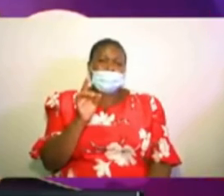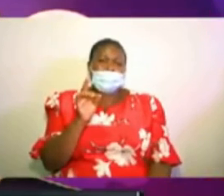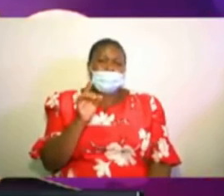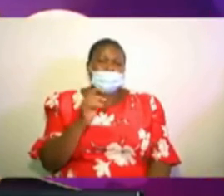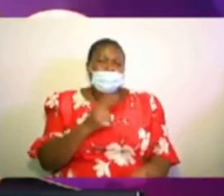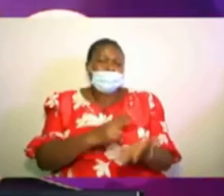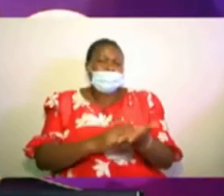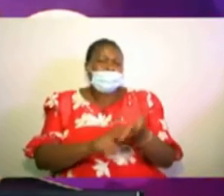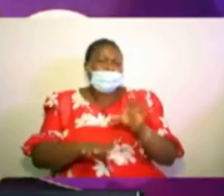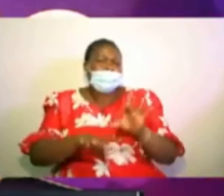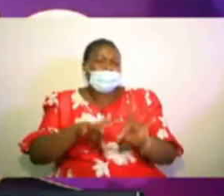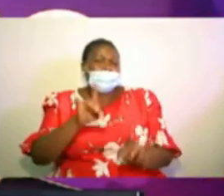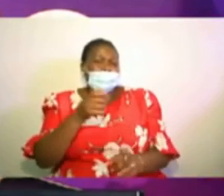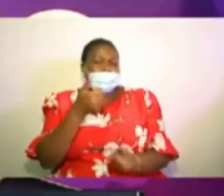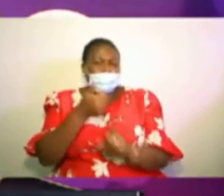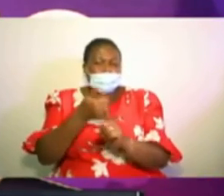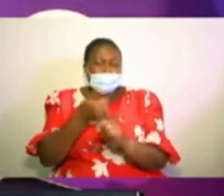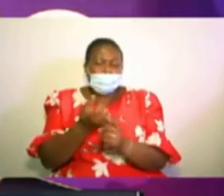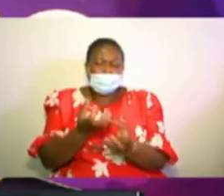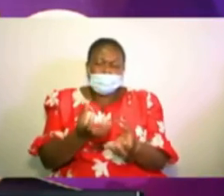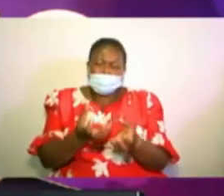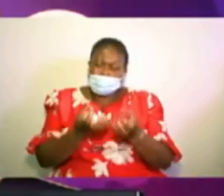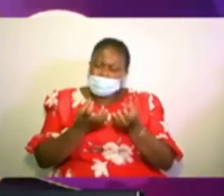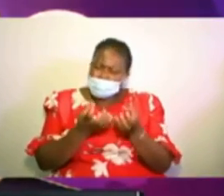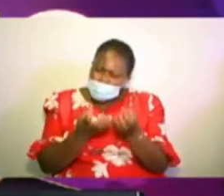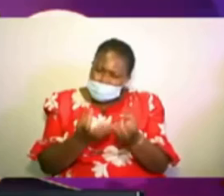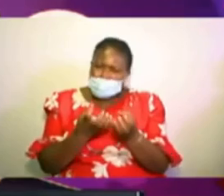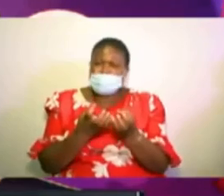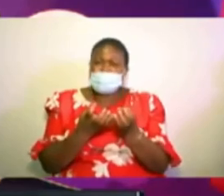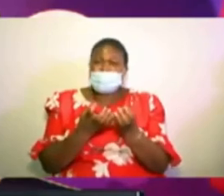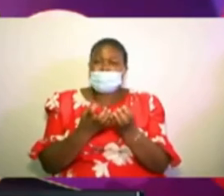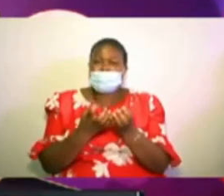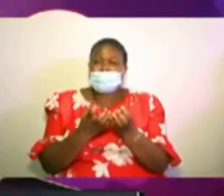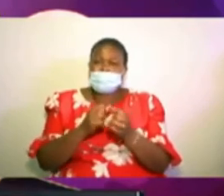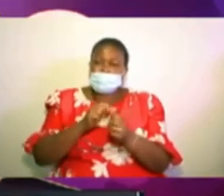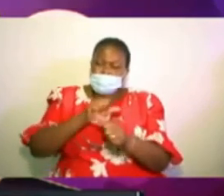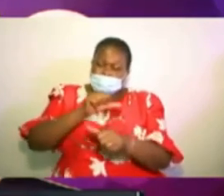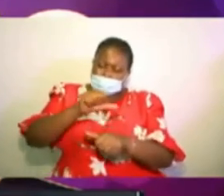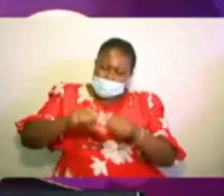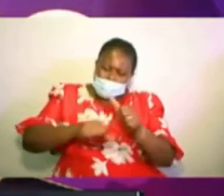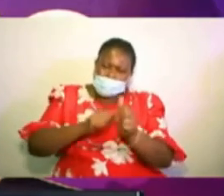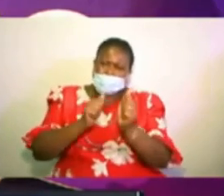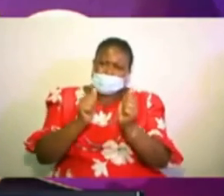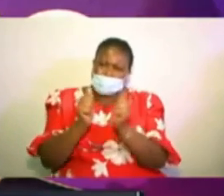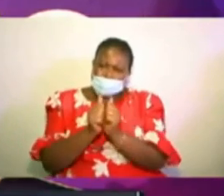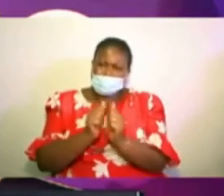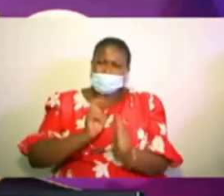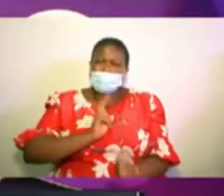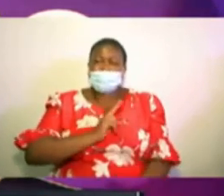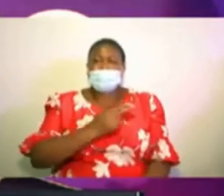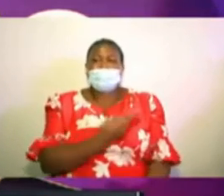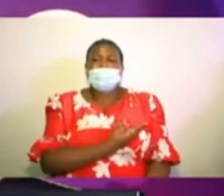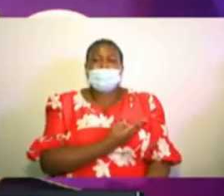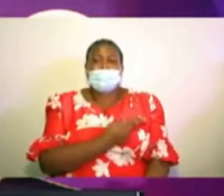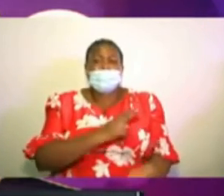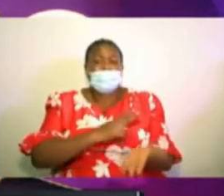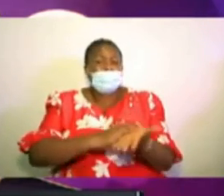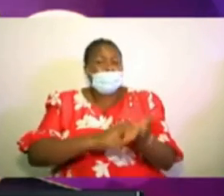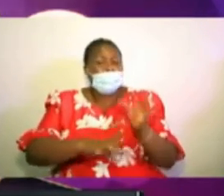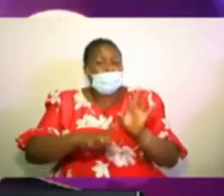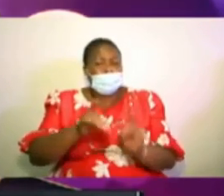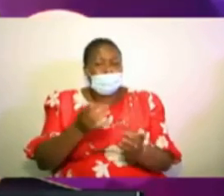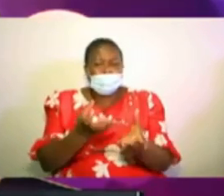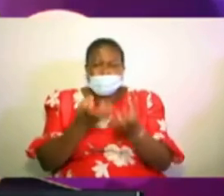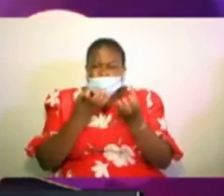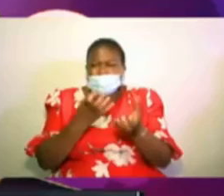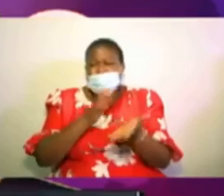yearns for fellowship. Désire une communion. He wants to be your friend. Il veut être